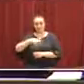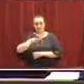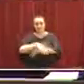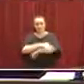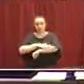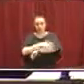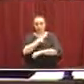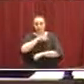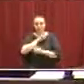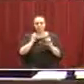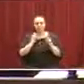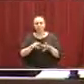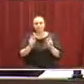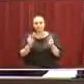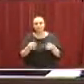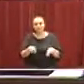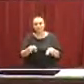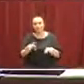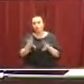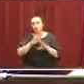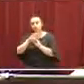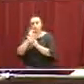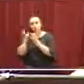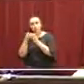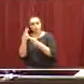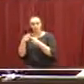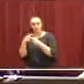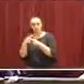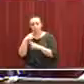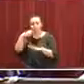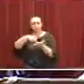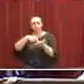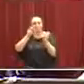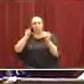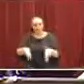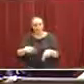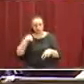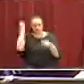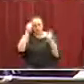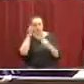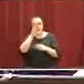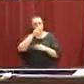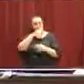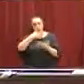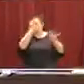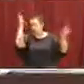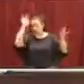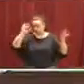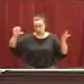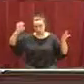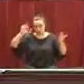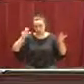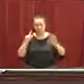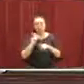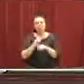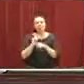hagi dimitit i que el seu partit no li hagi exigit. Jo a vegades penso, si això passés a qualsevol país europeu, quant de